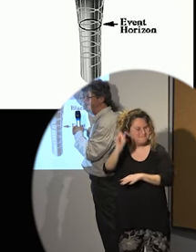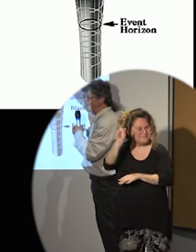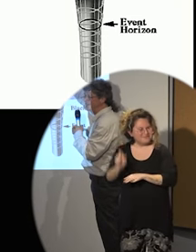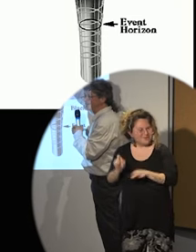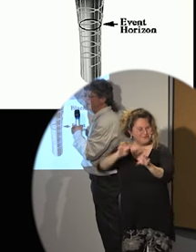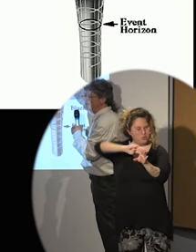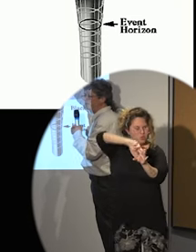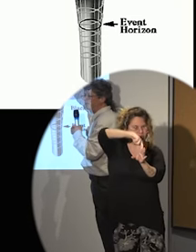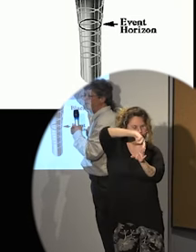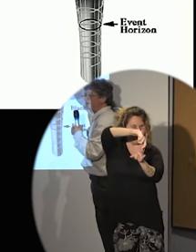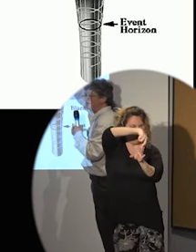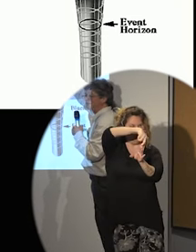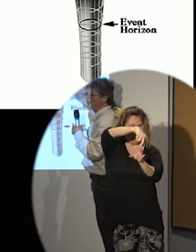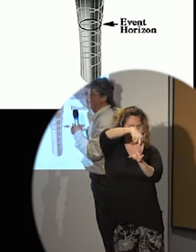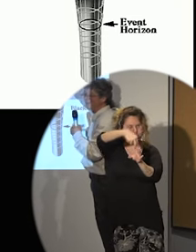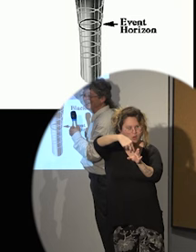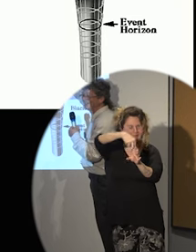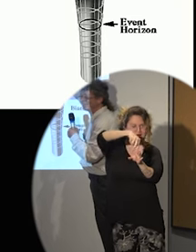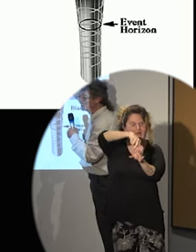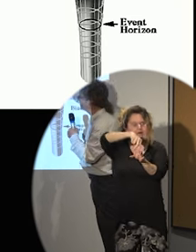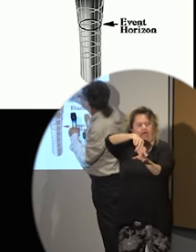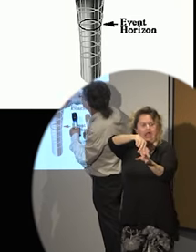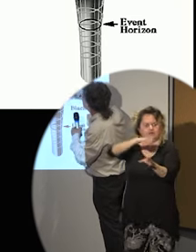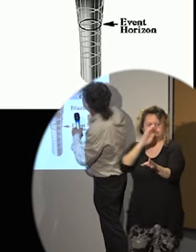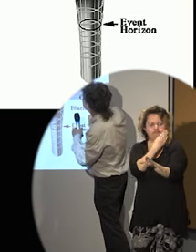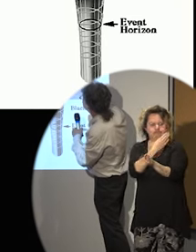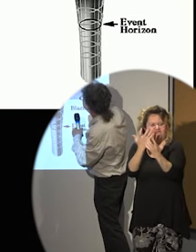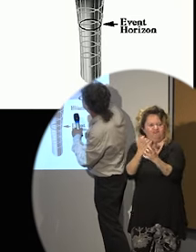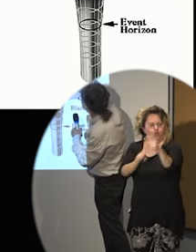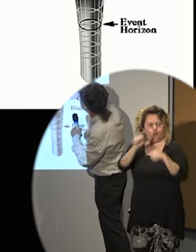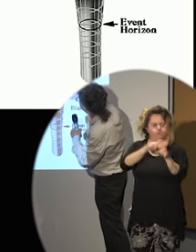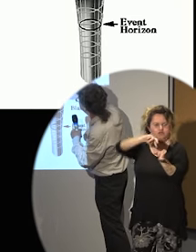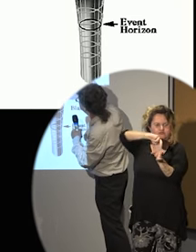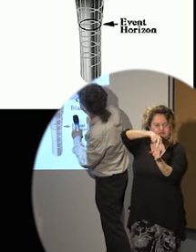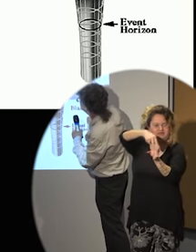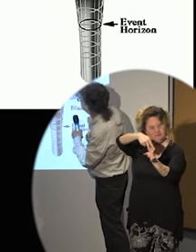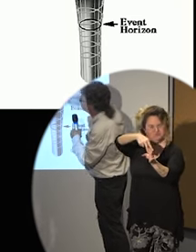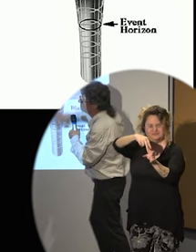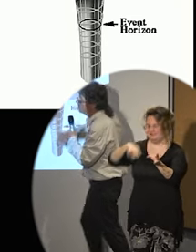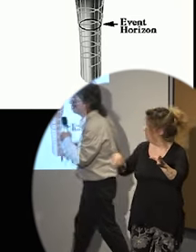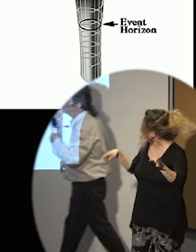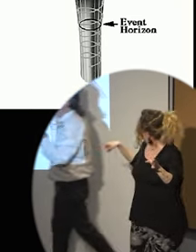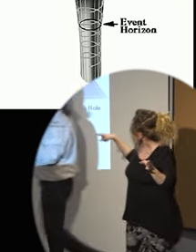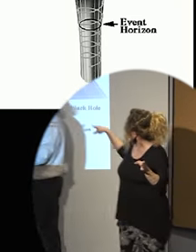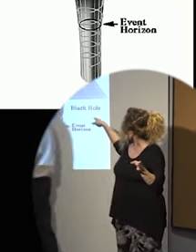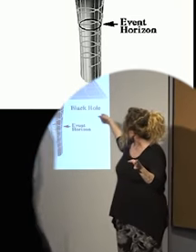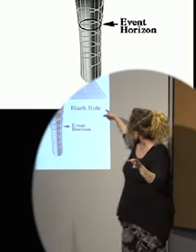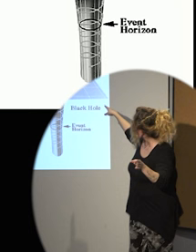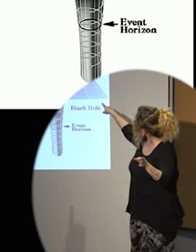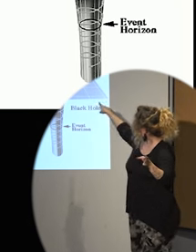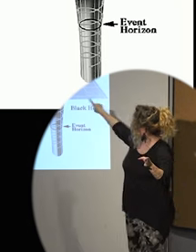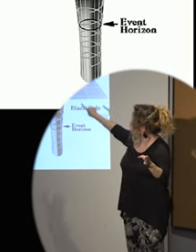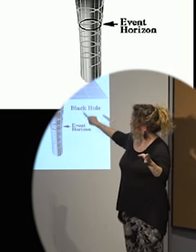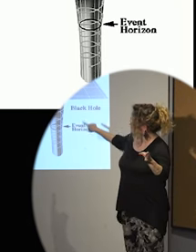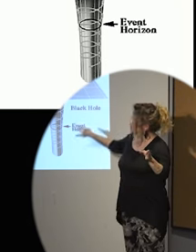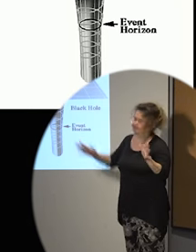dit... ah ben non, peut-être pas quand même, je vais revenir. Vous voyez, mais en fait, si vous continuez là, en fait, ça revient... si, c'est peut-être